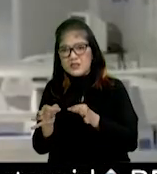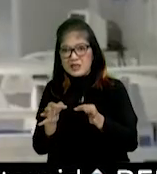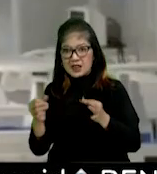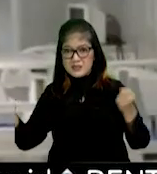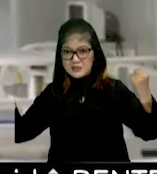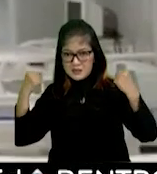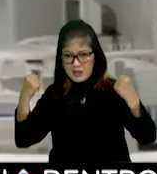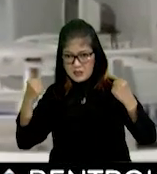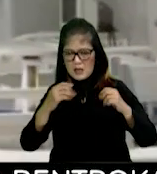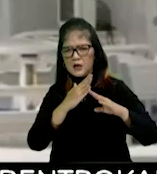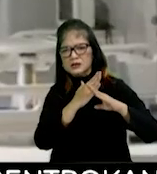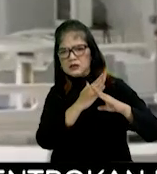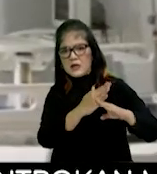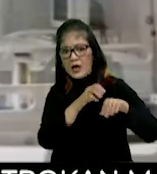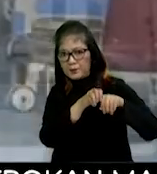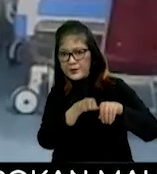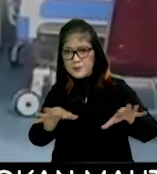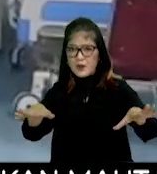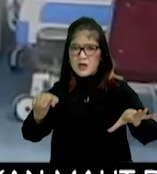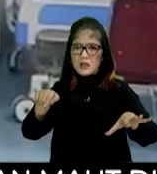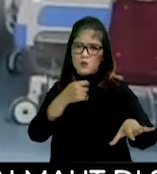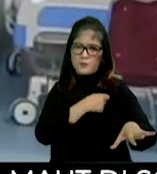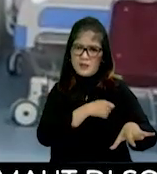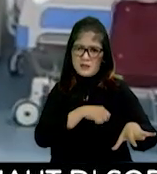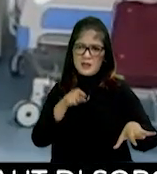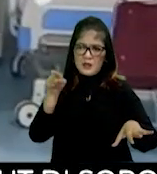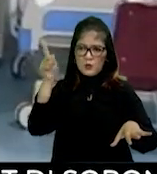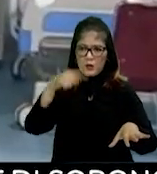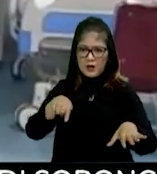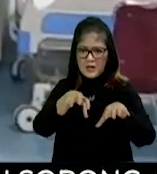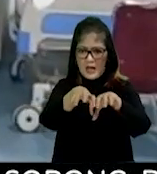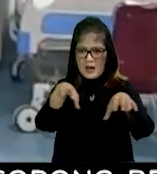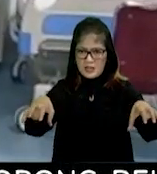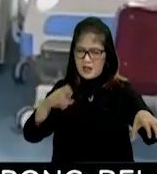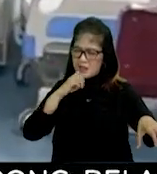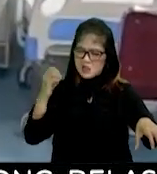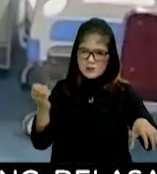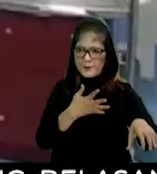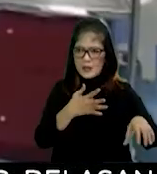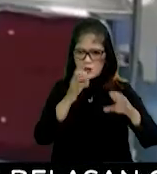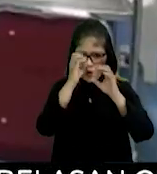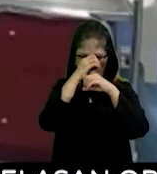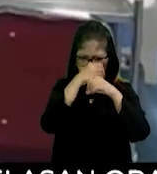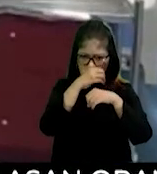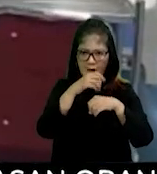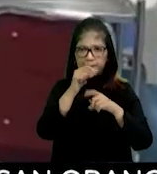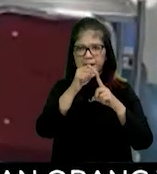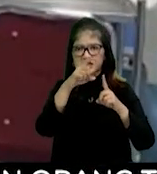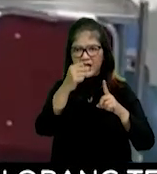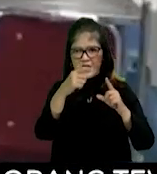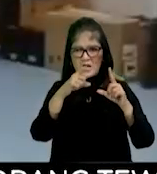Untuk mencegah penyebaran, Kemenkes akan menggunakan alat deteksi yang jauh lebih cepat dan mampu membaca varian Omikron, yakni PCR SGTF yang